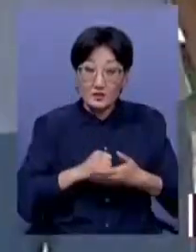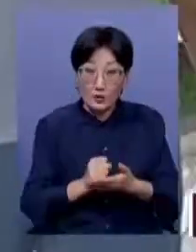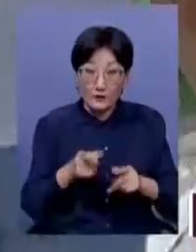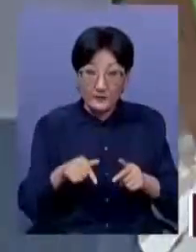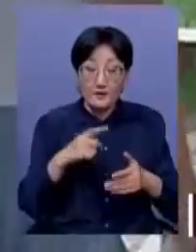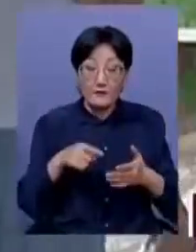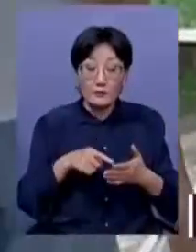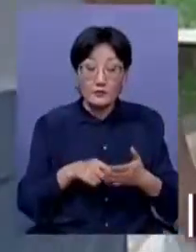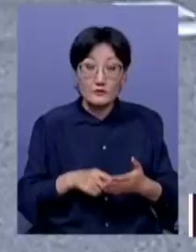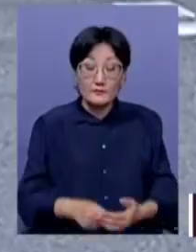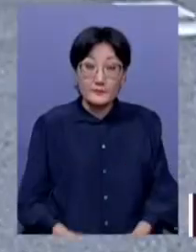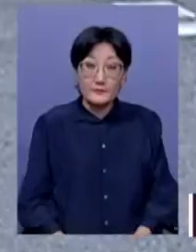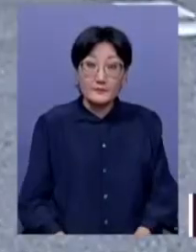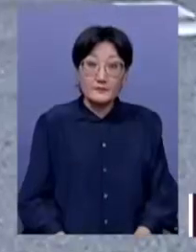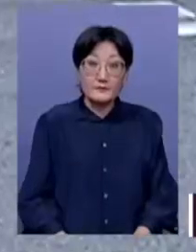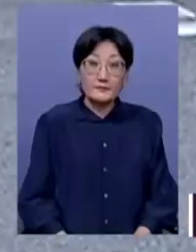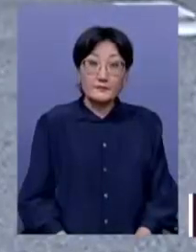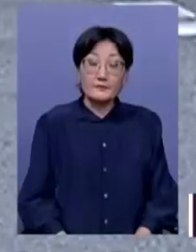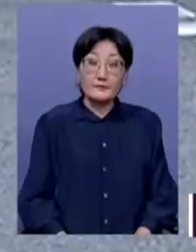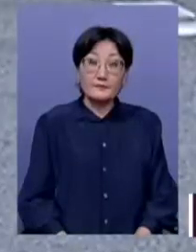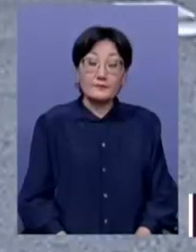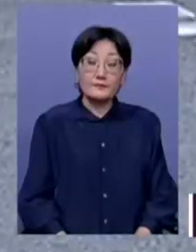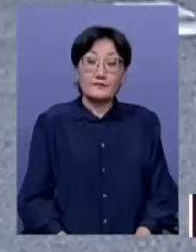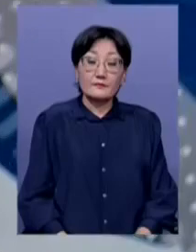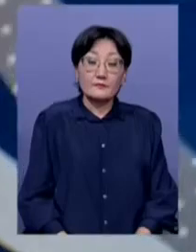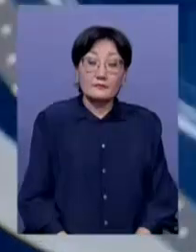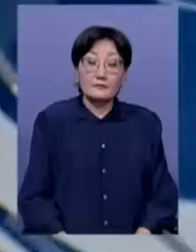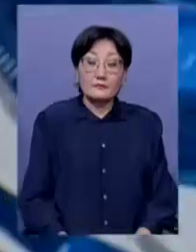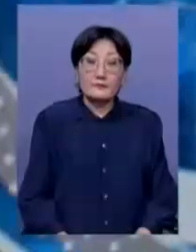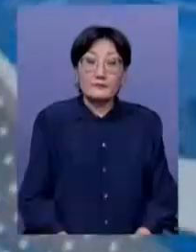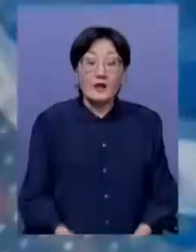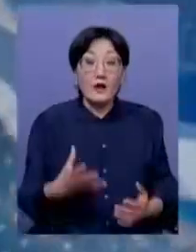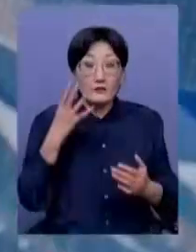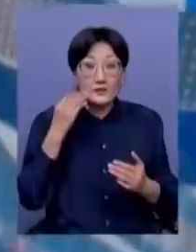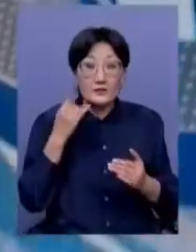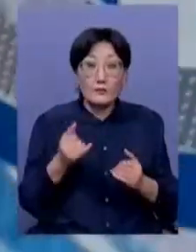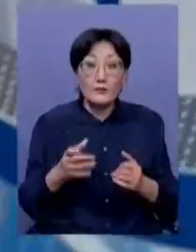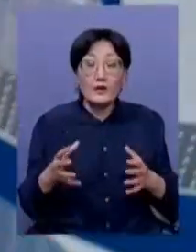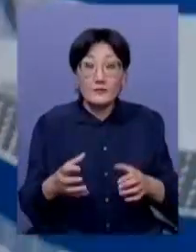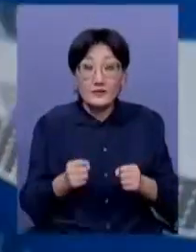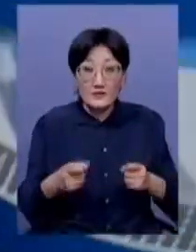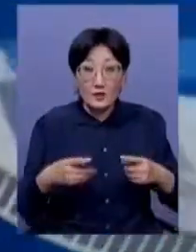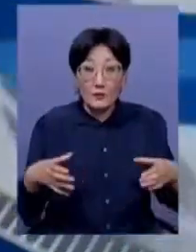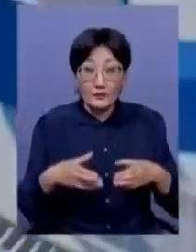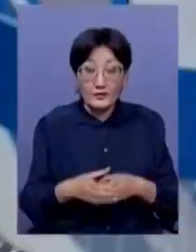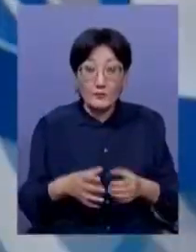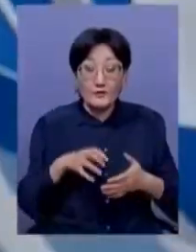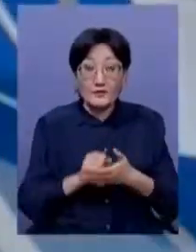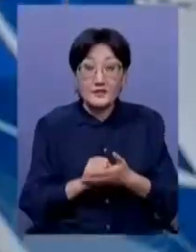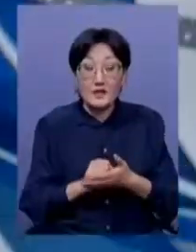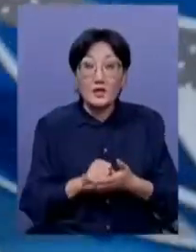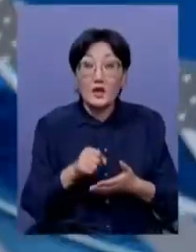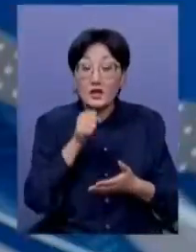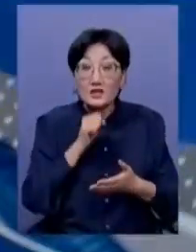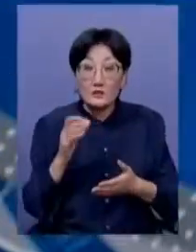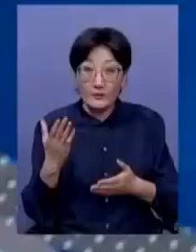этом вопросе. Татьяна Ким, Мурат Айжанов, телеканал «Алматы». В Алматы разоблачена группа, занимавшаяся кражами